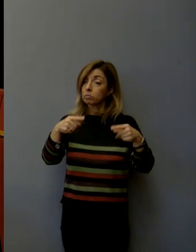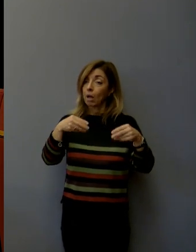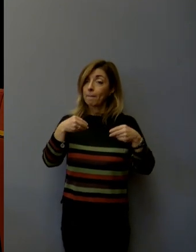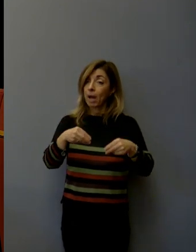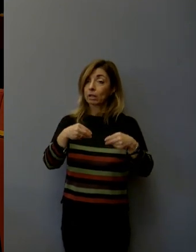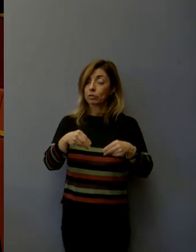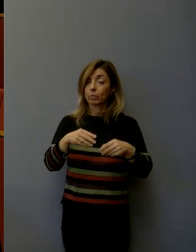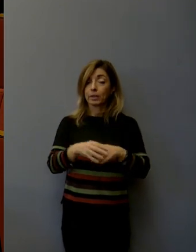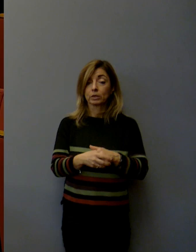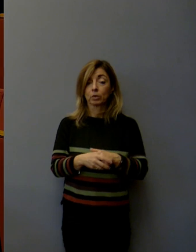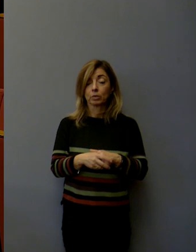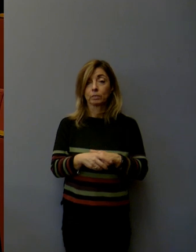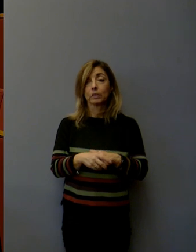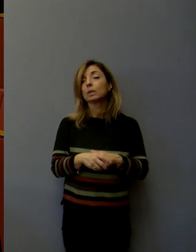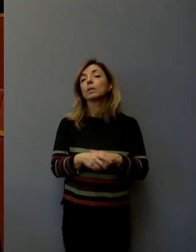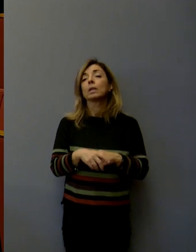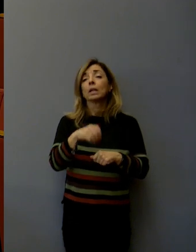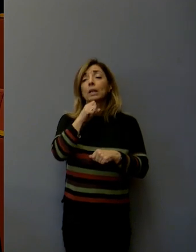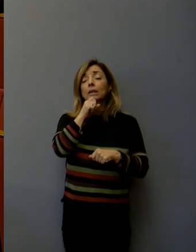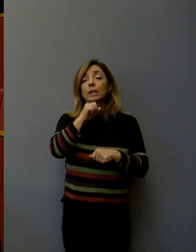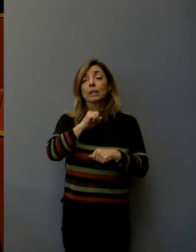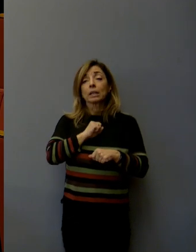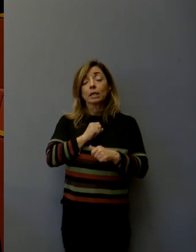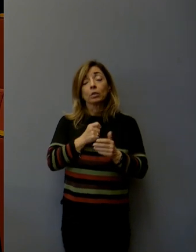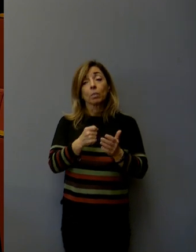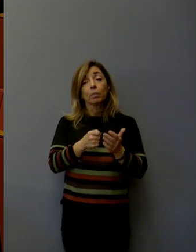sia importante Ribadisco